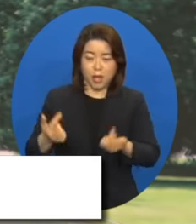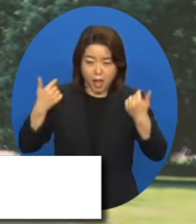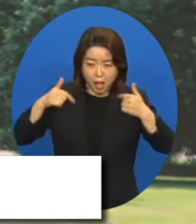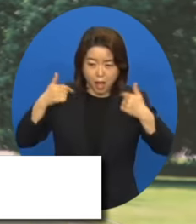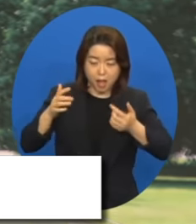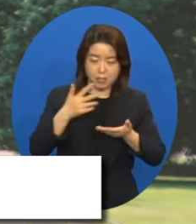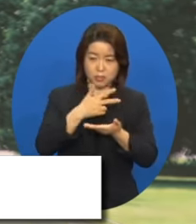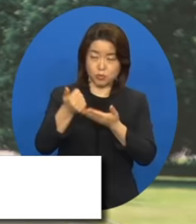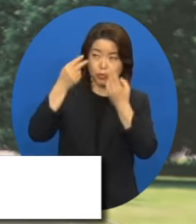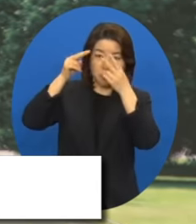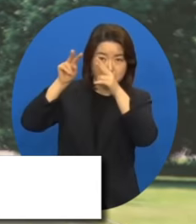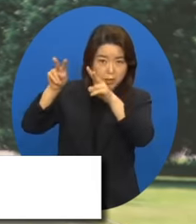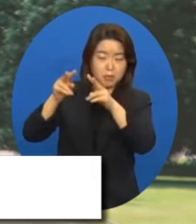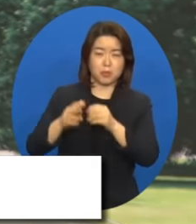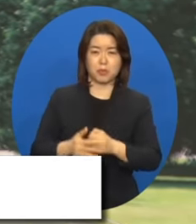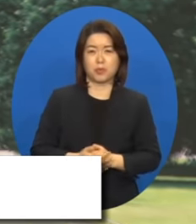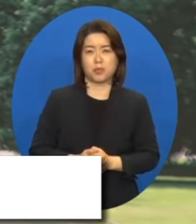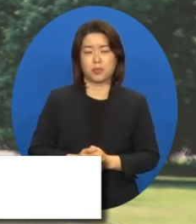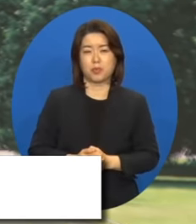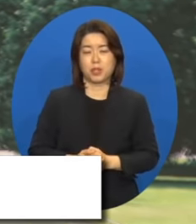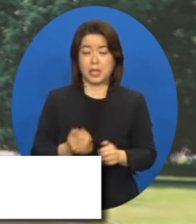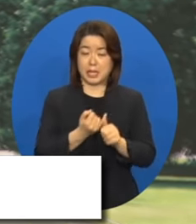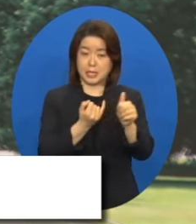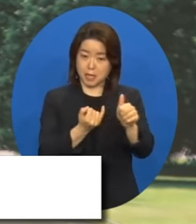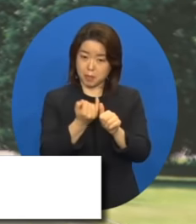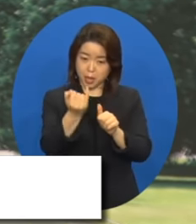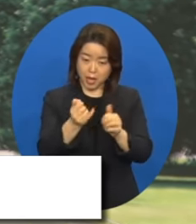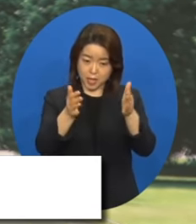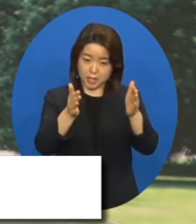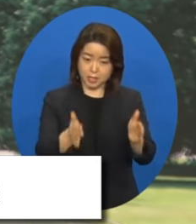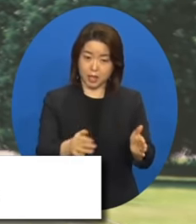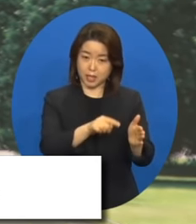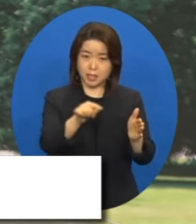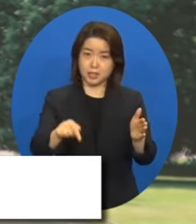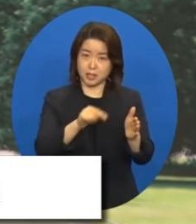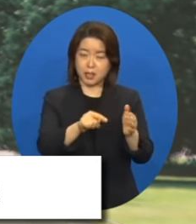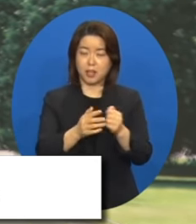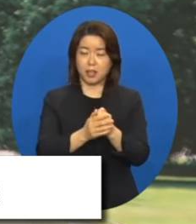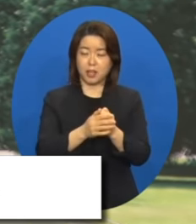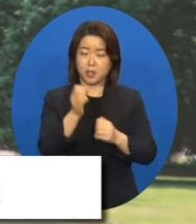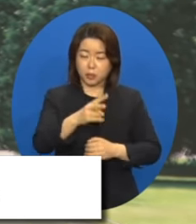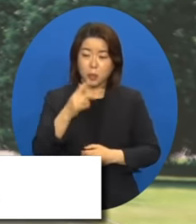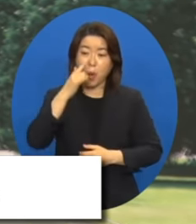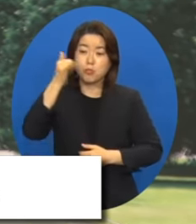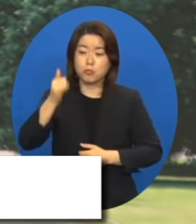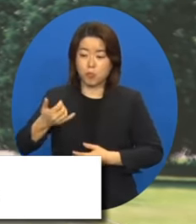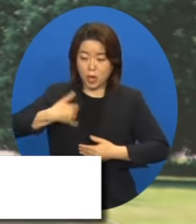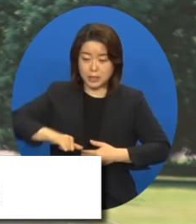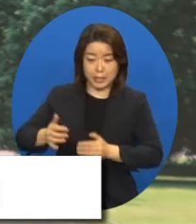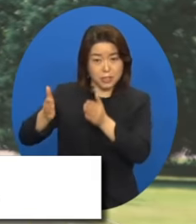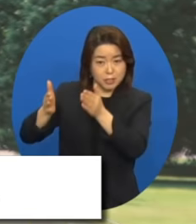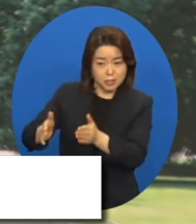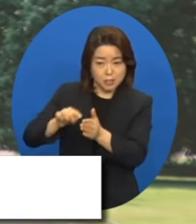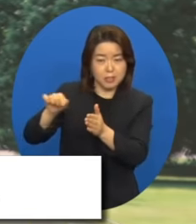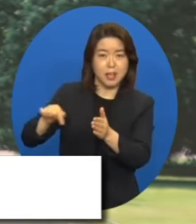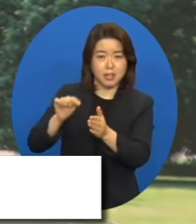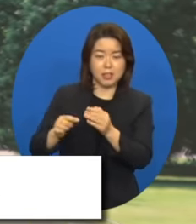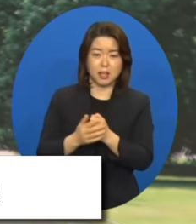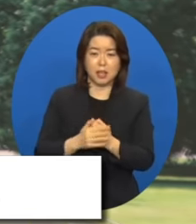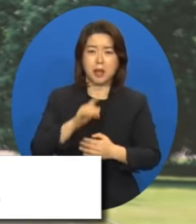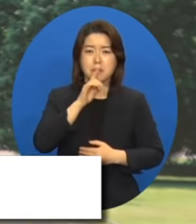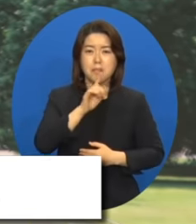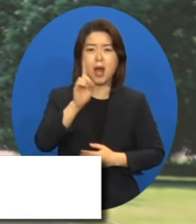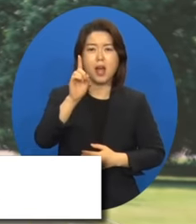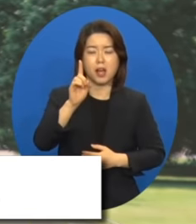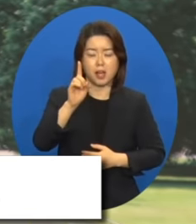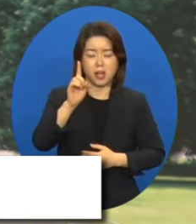바라보고, 그러면 남편과 아내 사이에, 부모와 자녀 사이에 말 한마디가